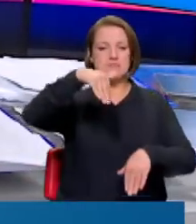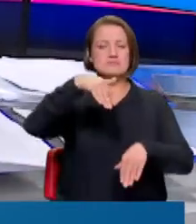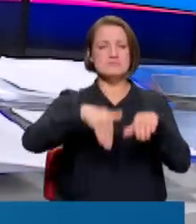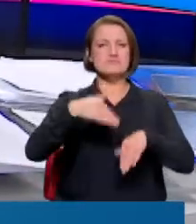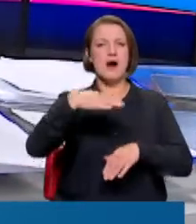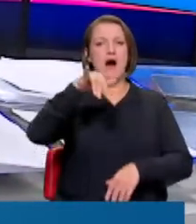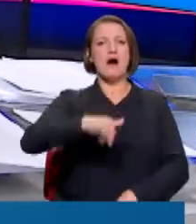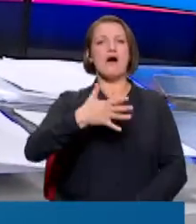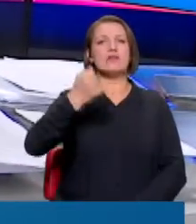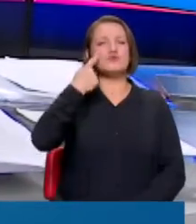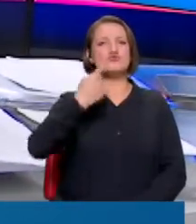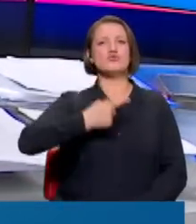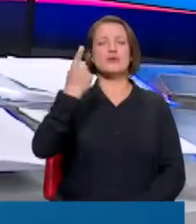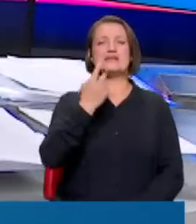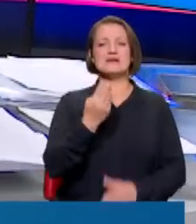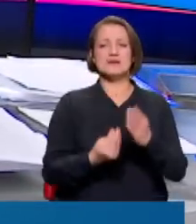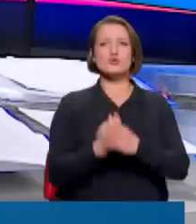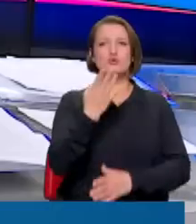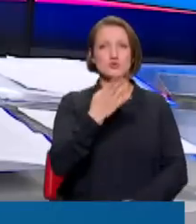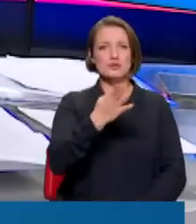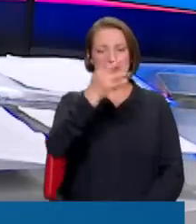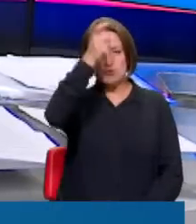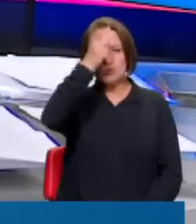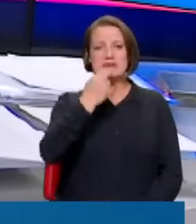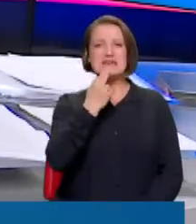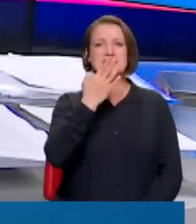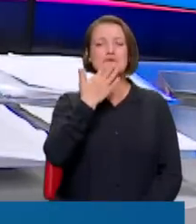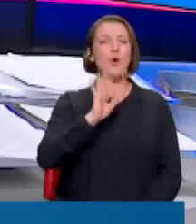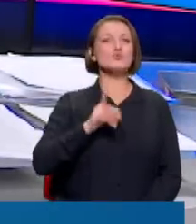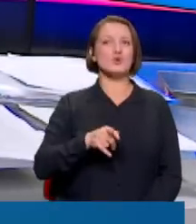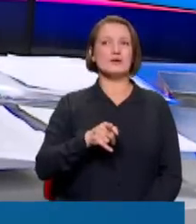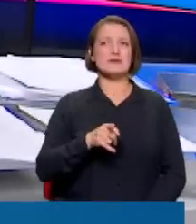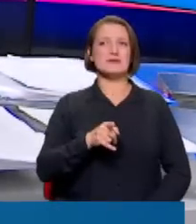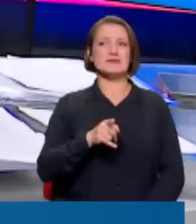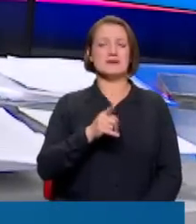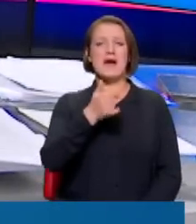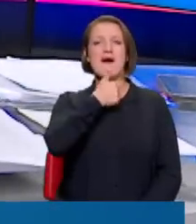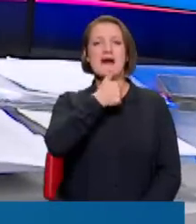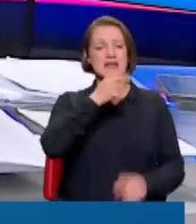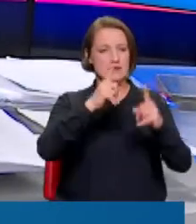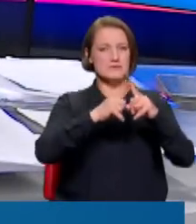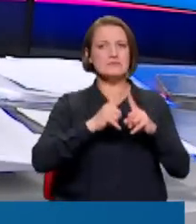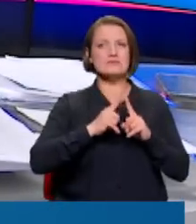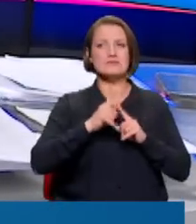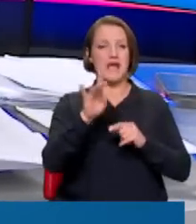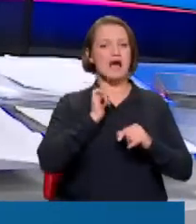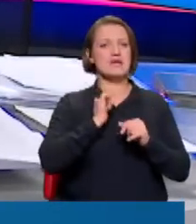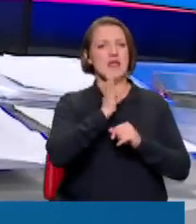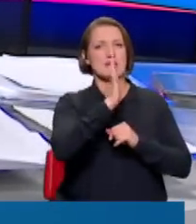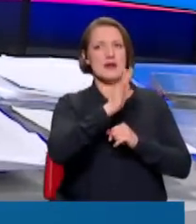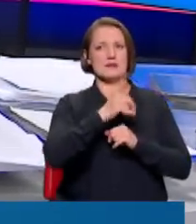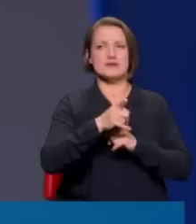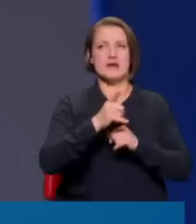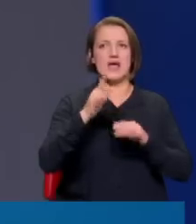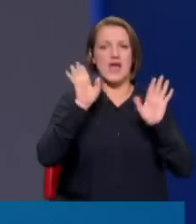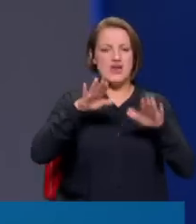ettiğin Cumhuriyet kurulduğunda Türk kadını sayılmıyor biliyor musunuz nüfus sayımında erkek sayılır neden askere gider vergi verir